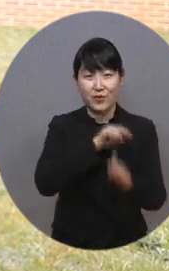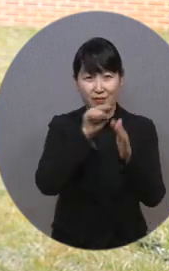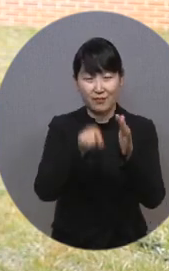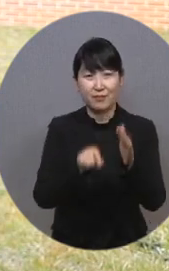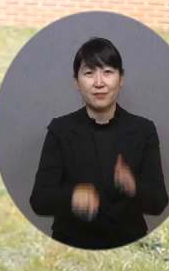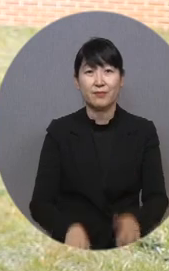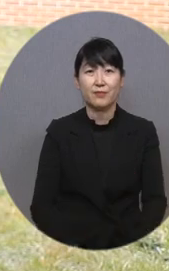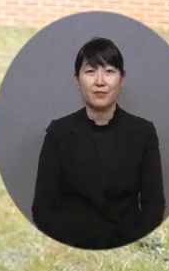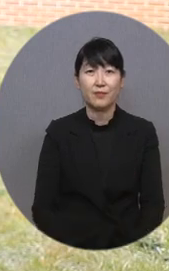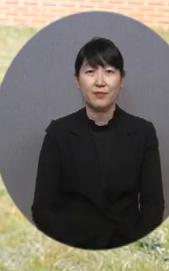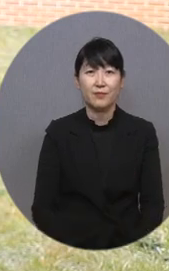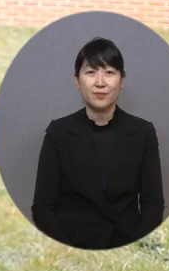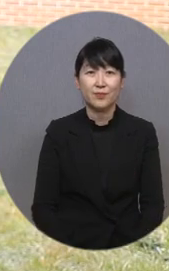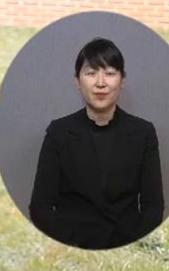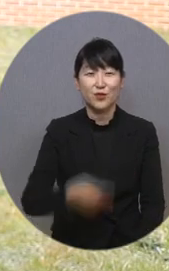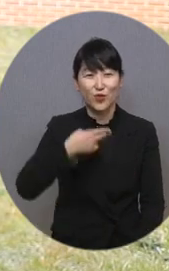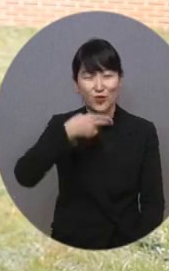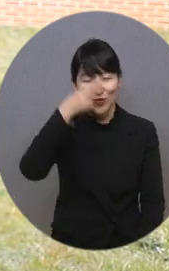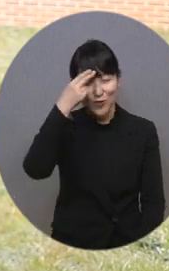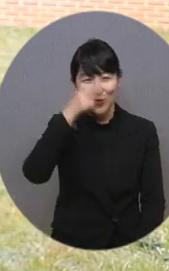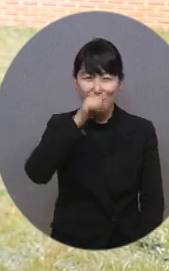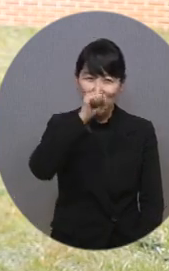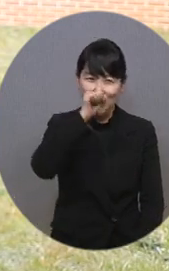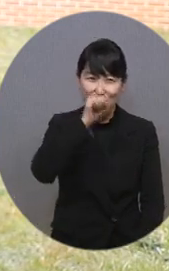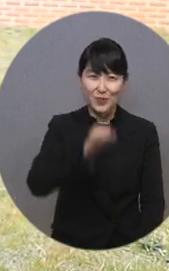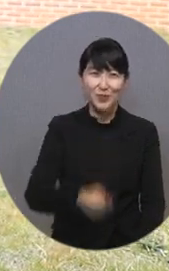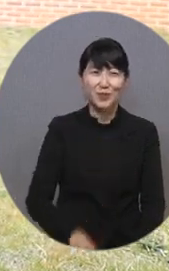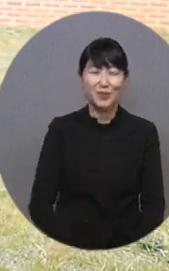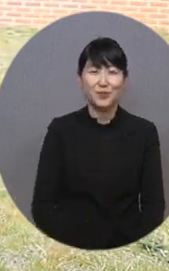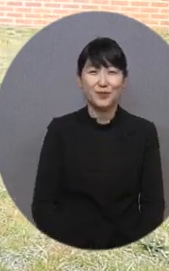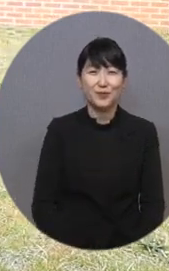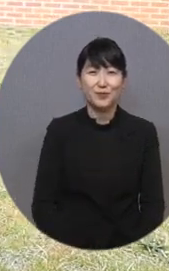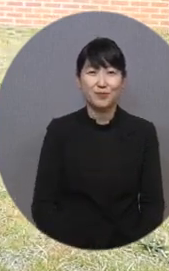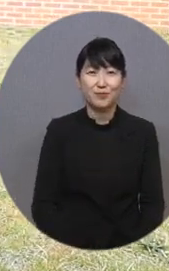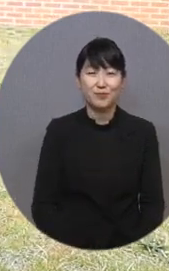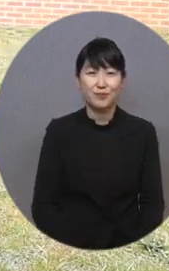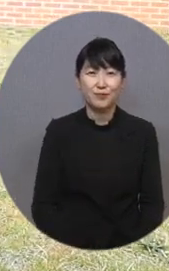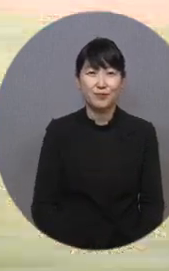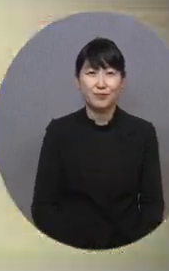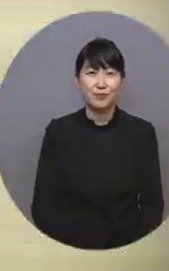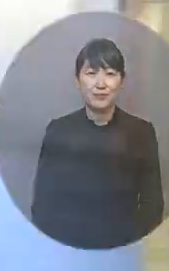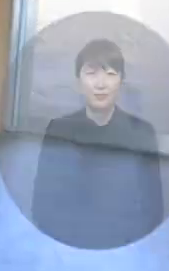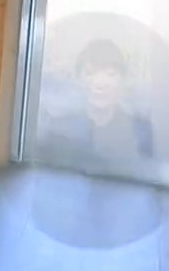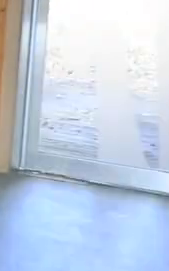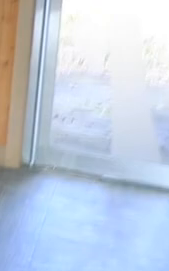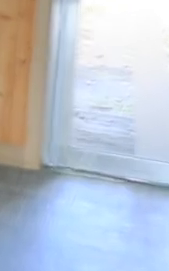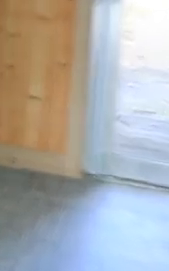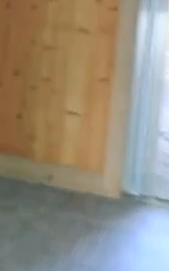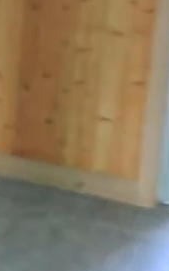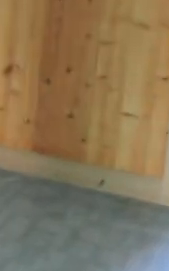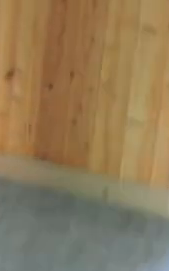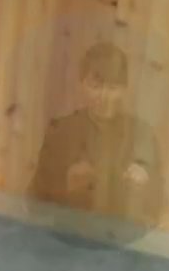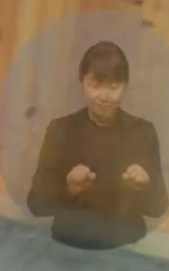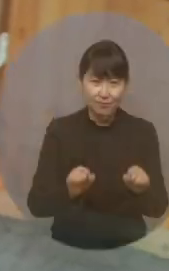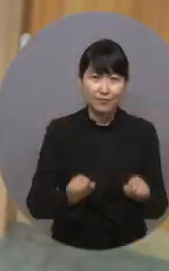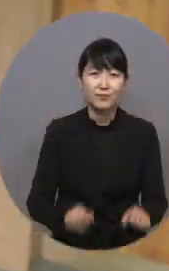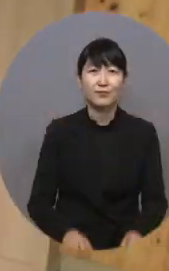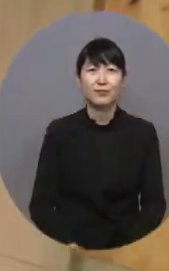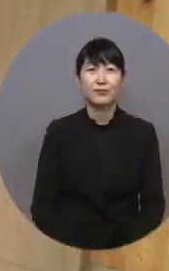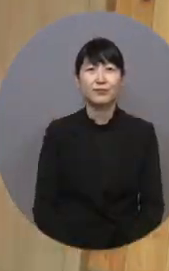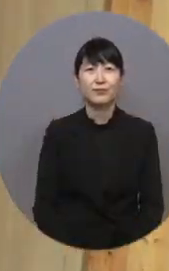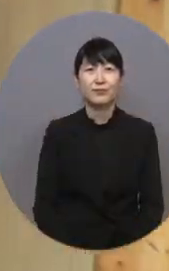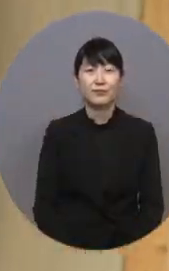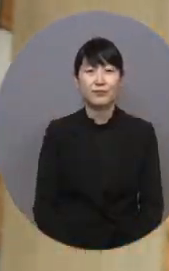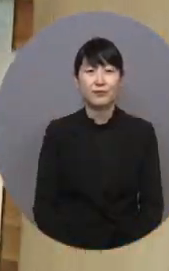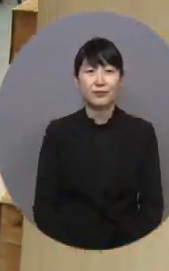봤습니다. 술 땡기는데요. 가시죠. 안녕하세요. 안녕하십니까.